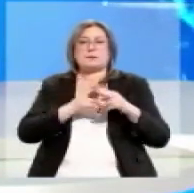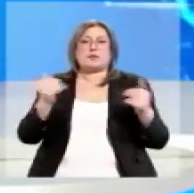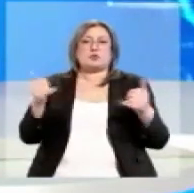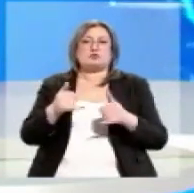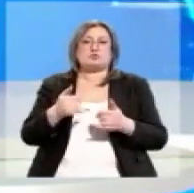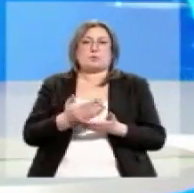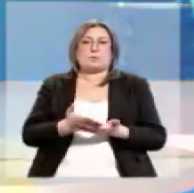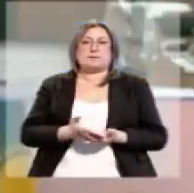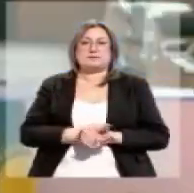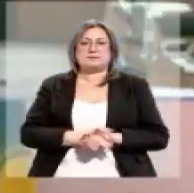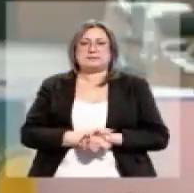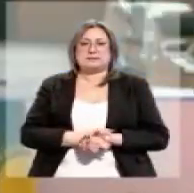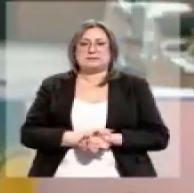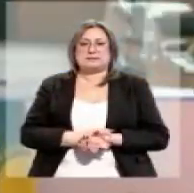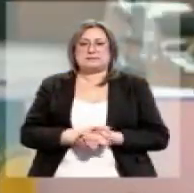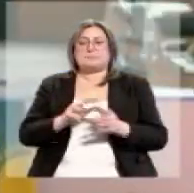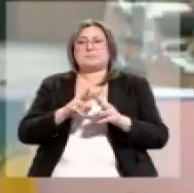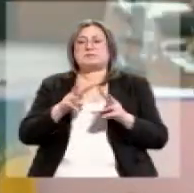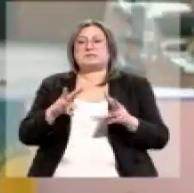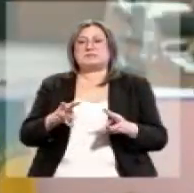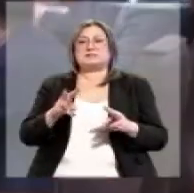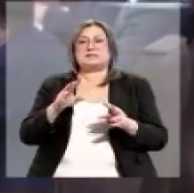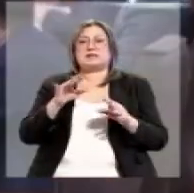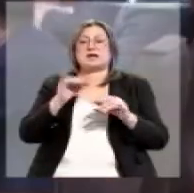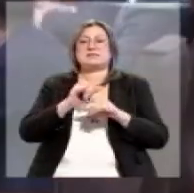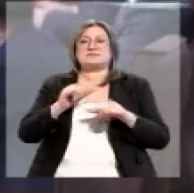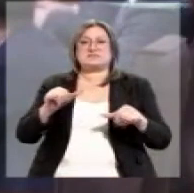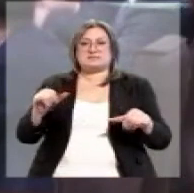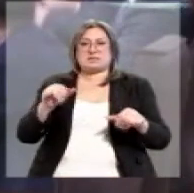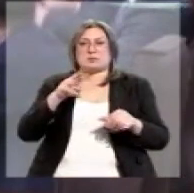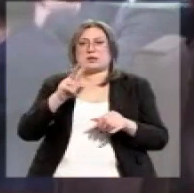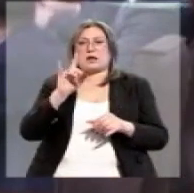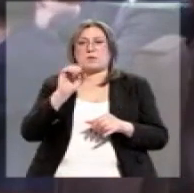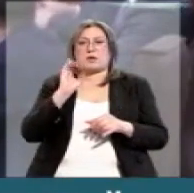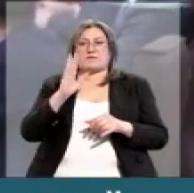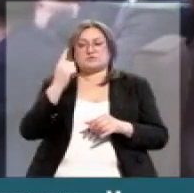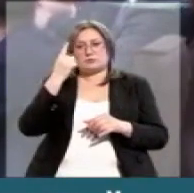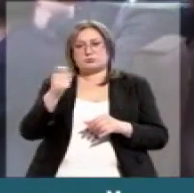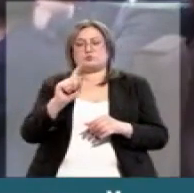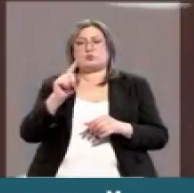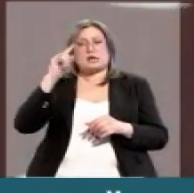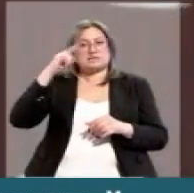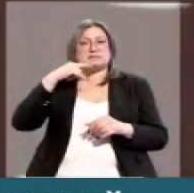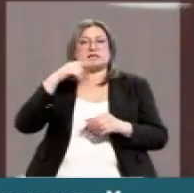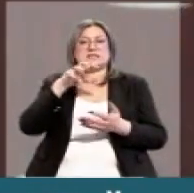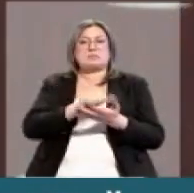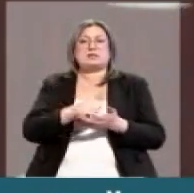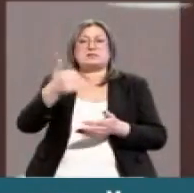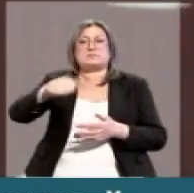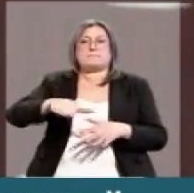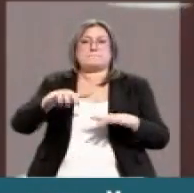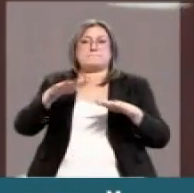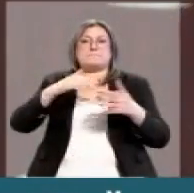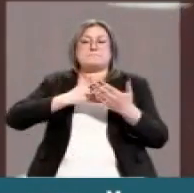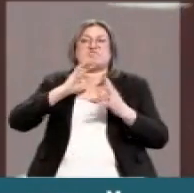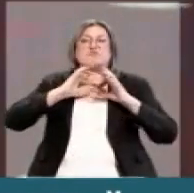горно-металлургического комплекса. Министр индустрии и инфраструктурного развития Марат Карабаев сообщил, что Казахстан занимает лидирующие